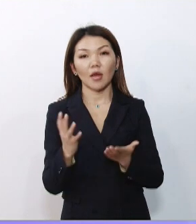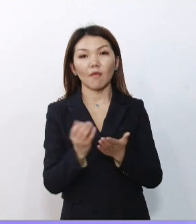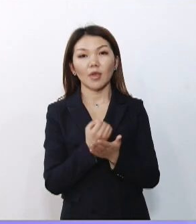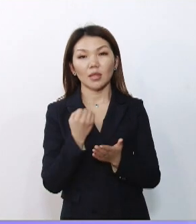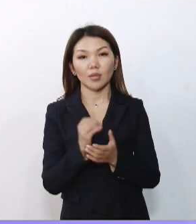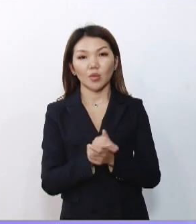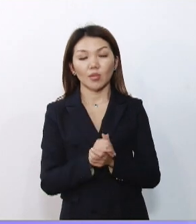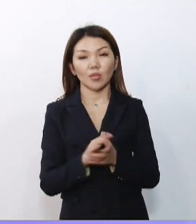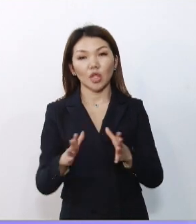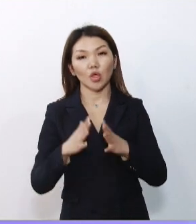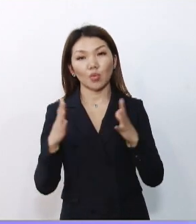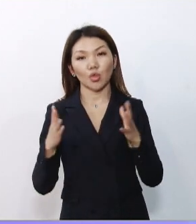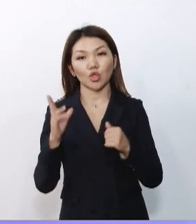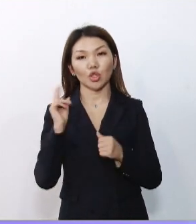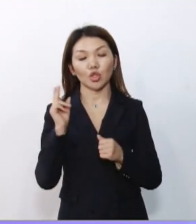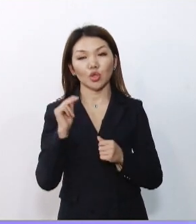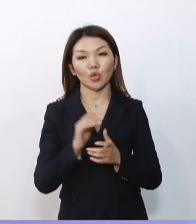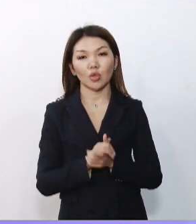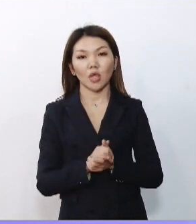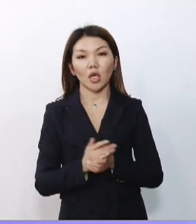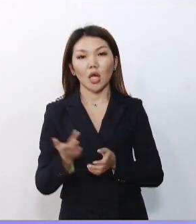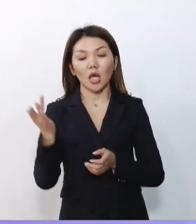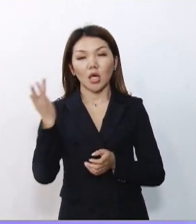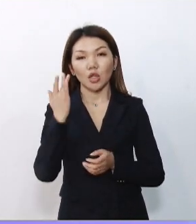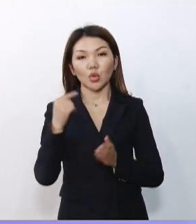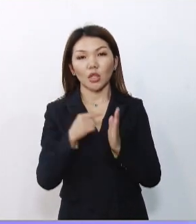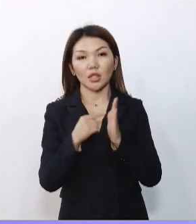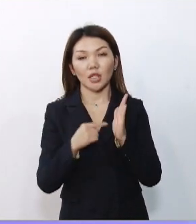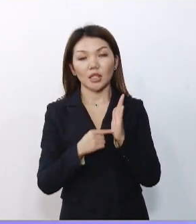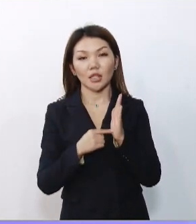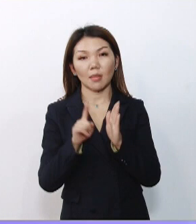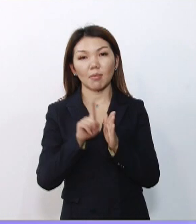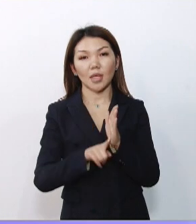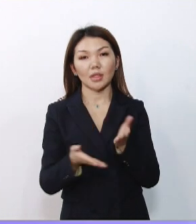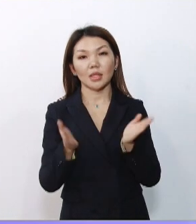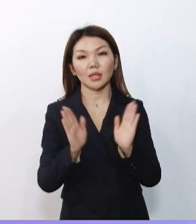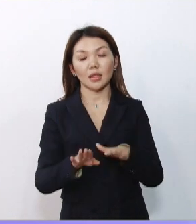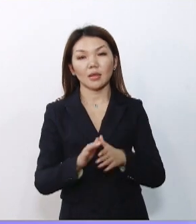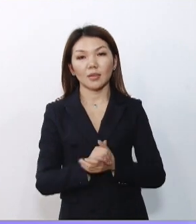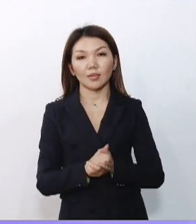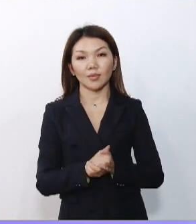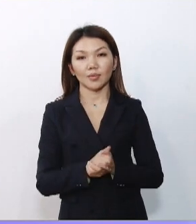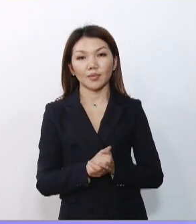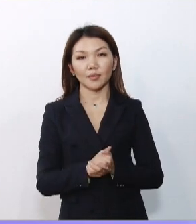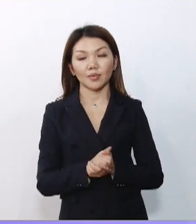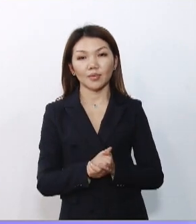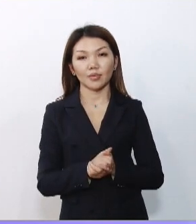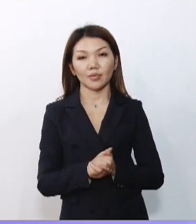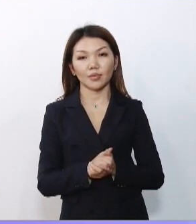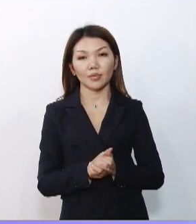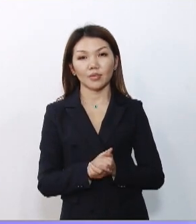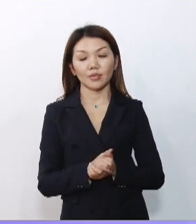Возьмем наибольшее число, которое делится без остатка.